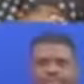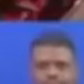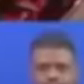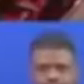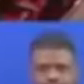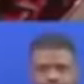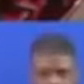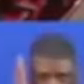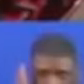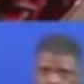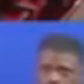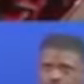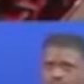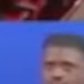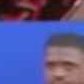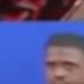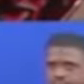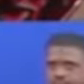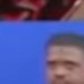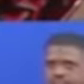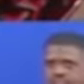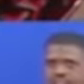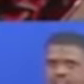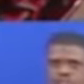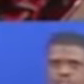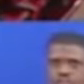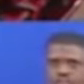Mheshimiwa Anton John Mtaka Njombe.